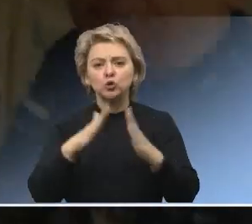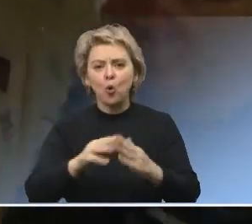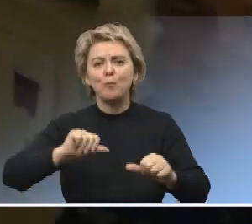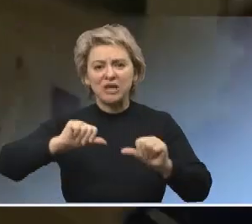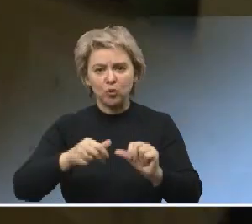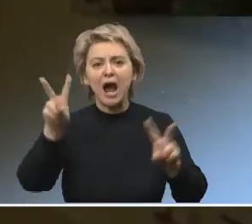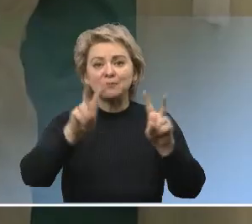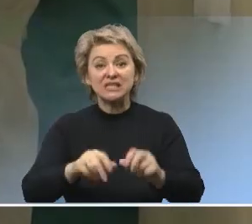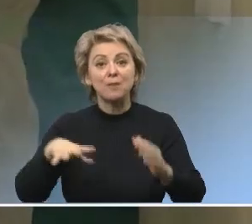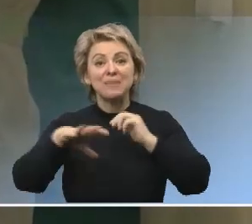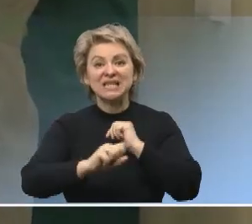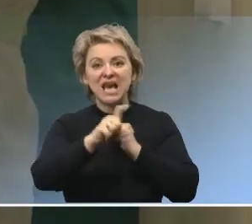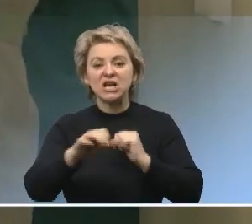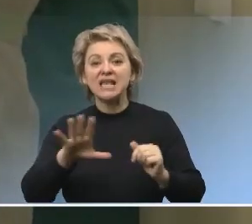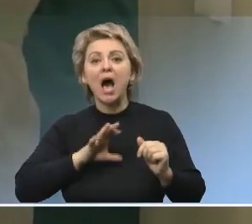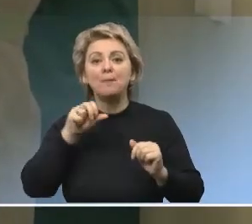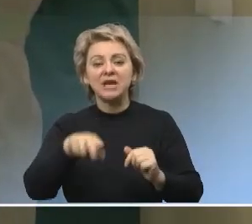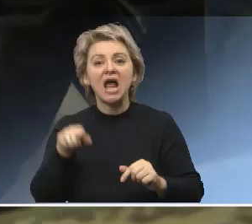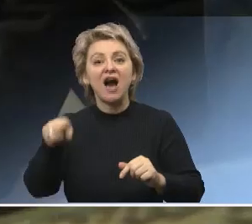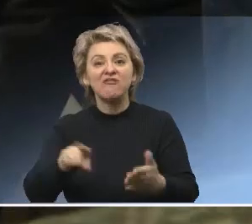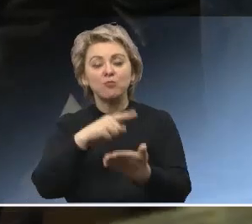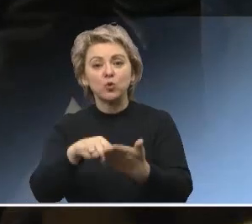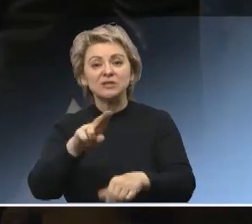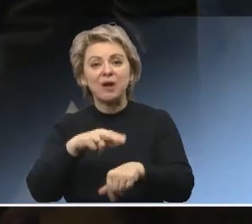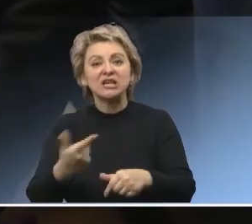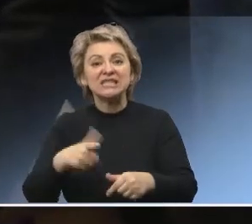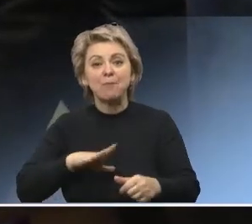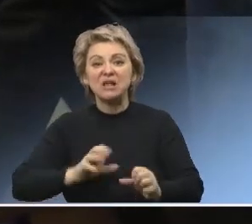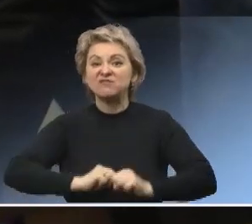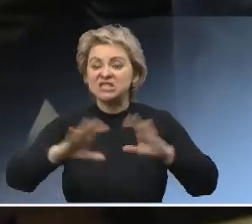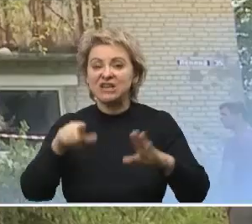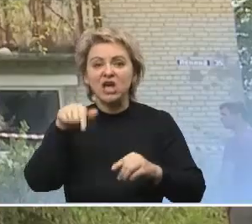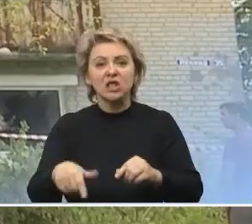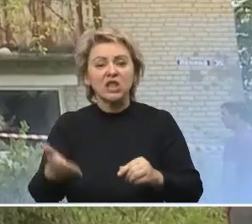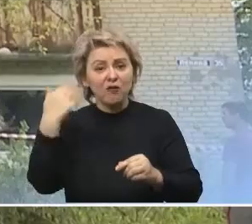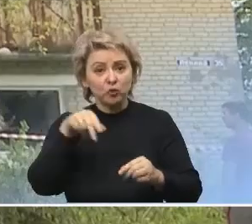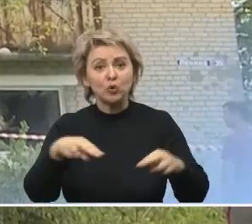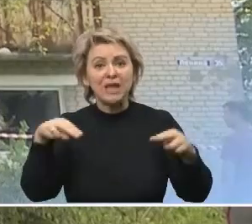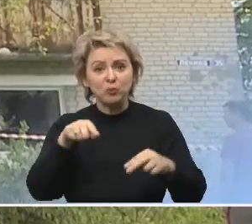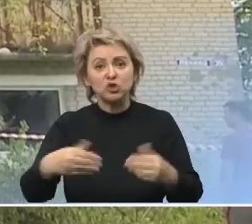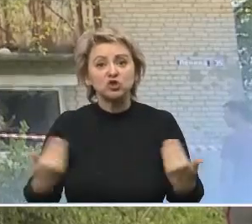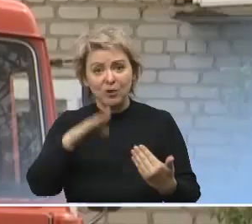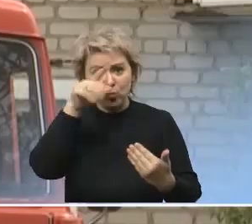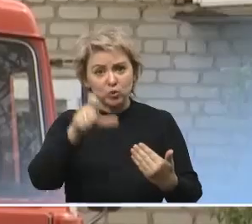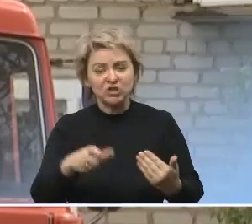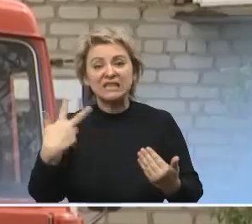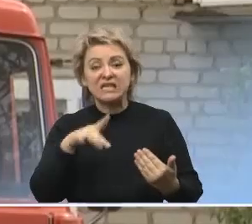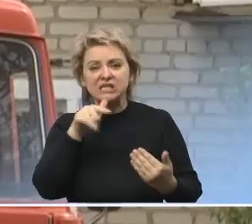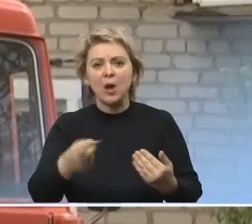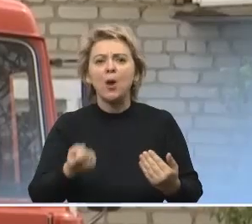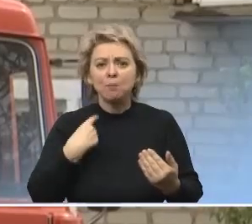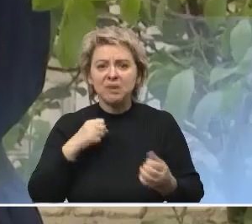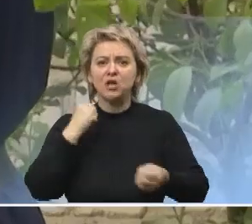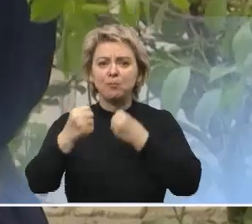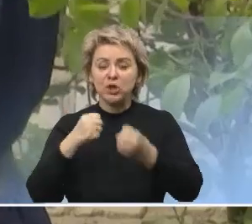обследовали последний раз в апреле. А к полиции квартира, где произошел взрыв, давно на виду. Живший в ней мужчина лет 30 пил, бил